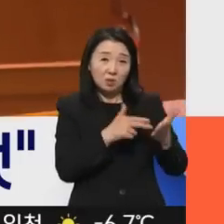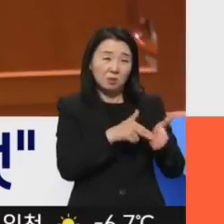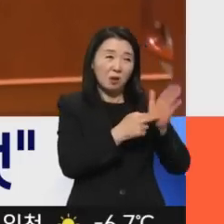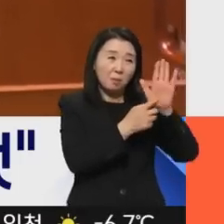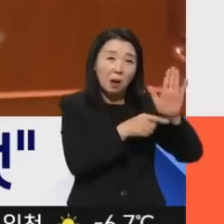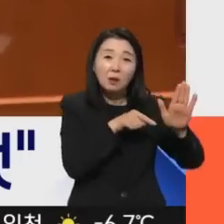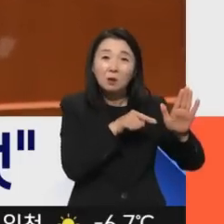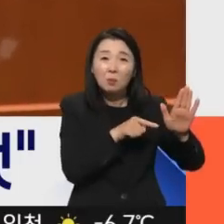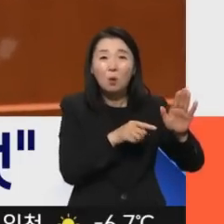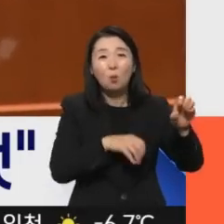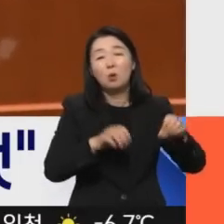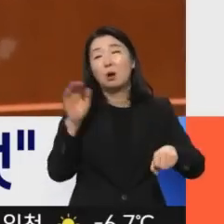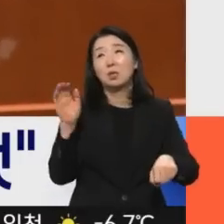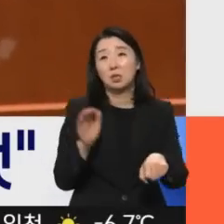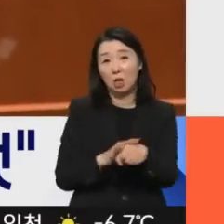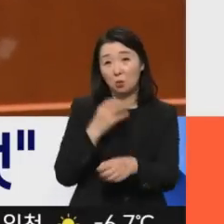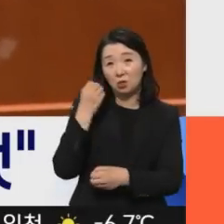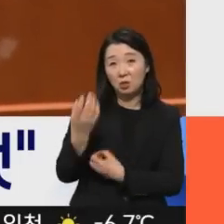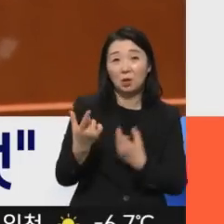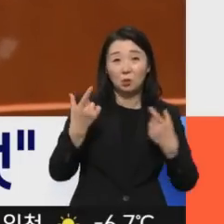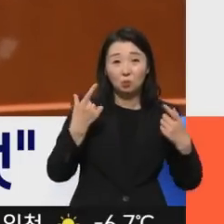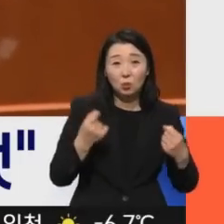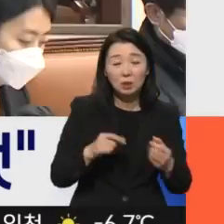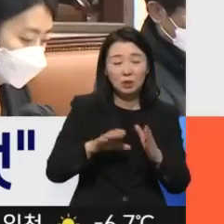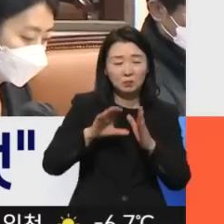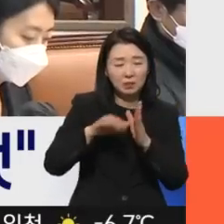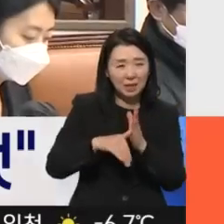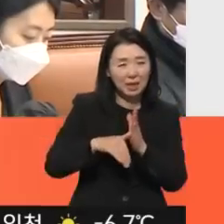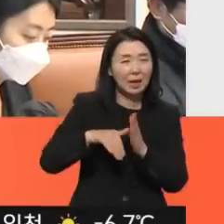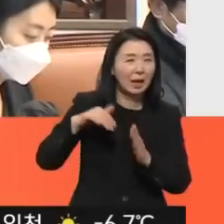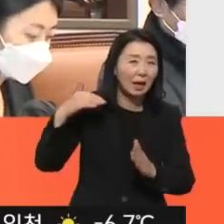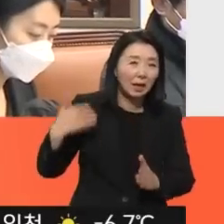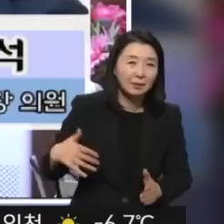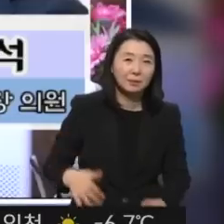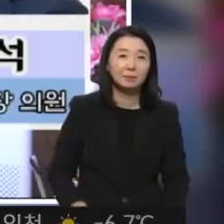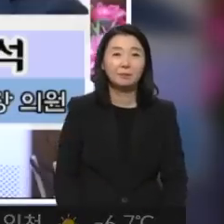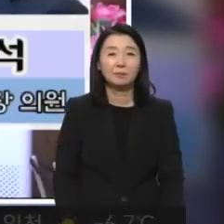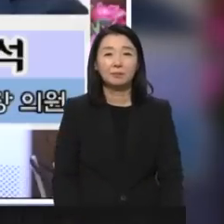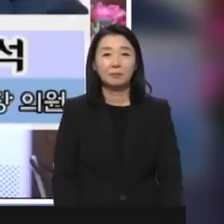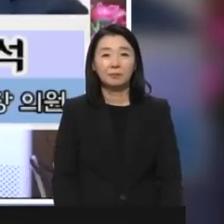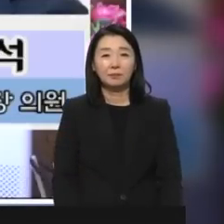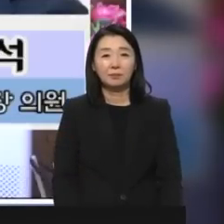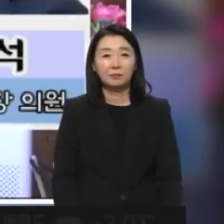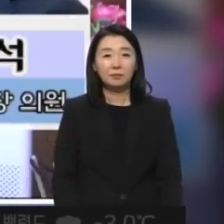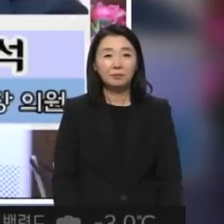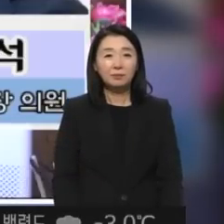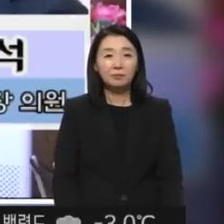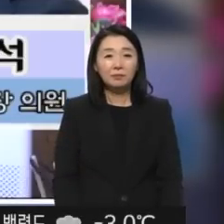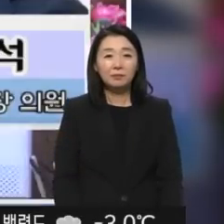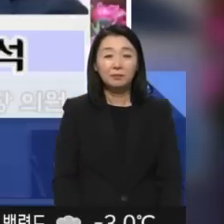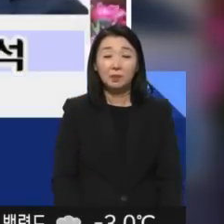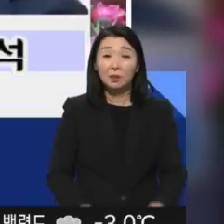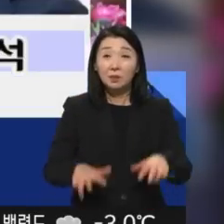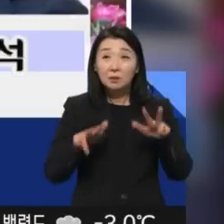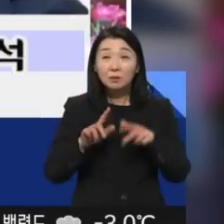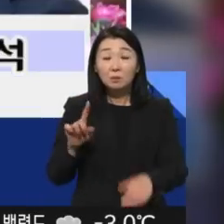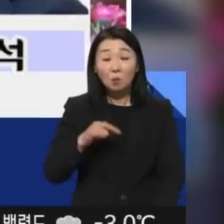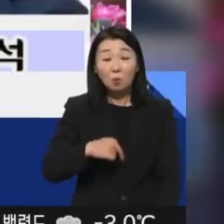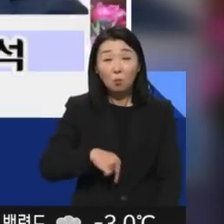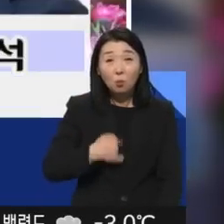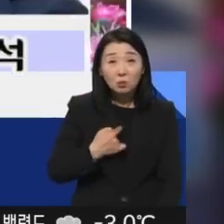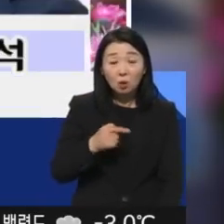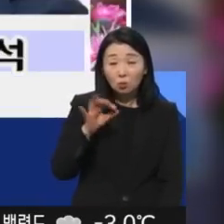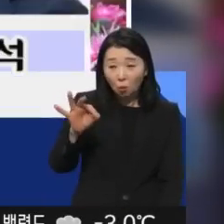밝히는 건 오히려 잘못을 시인하는 것이라면서 때가 아니라고 했습니다. 근데 지금은 본인들이 돈을